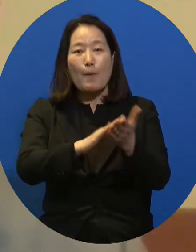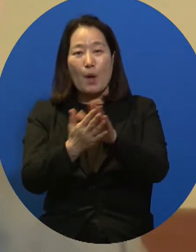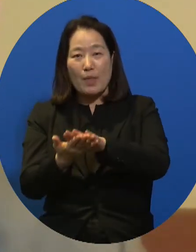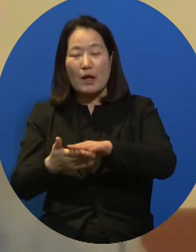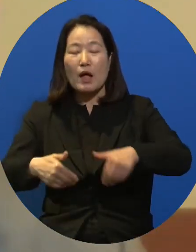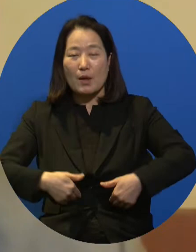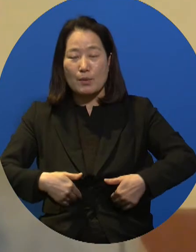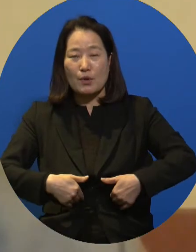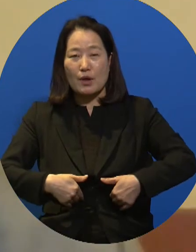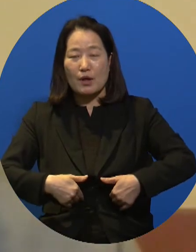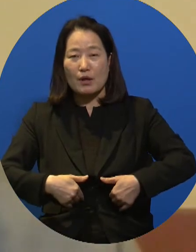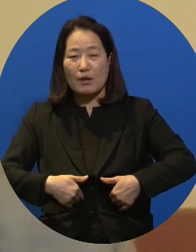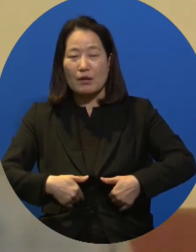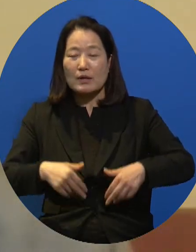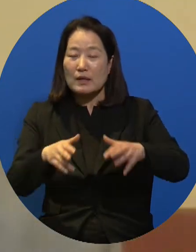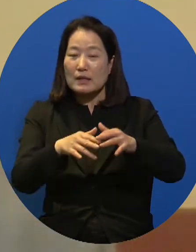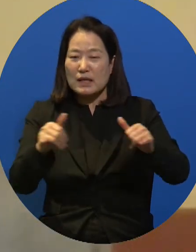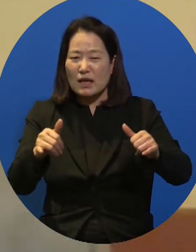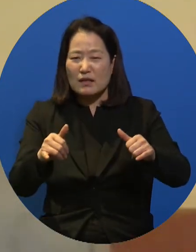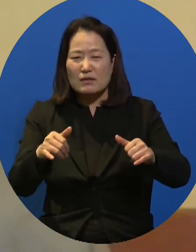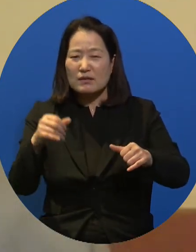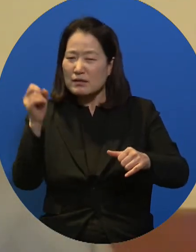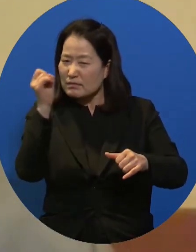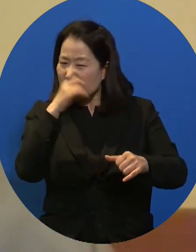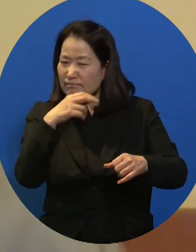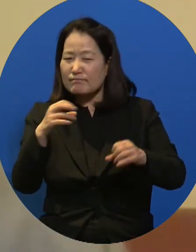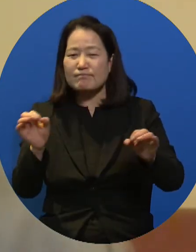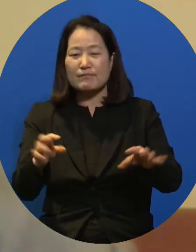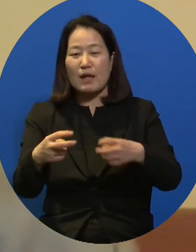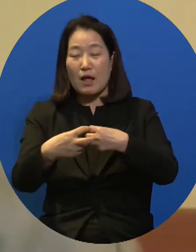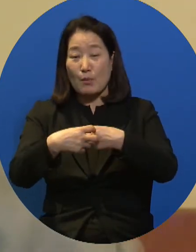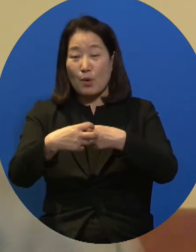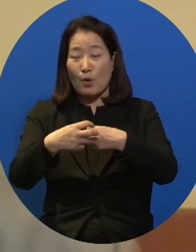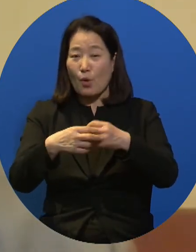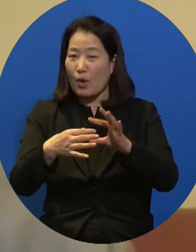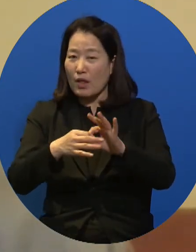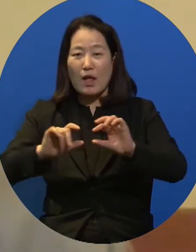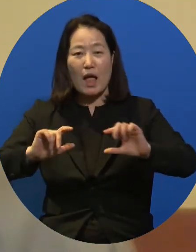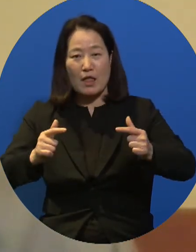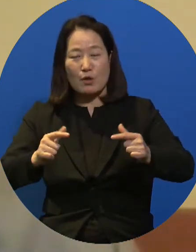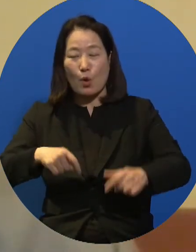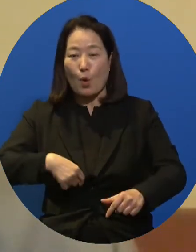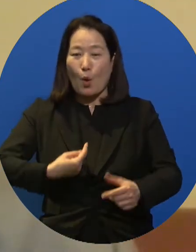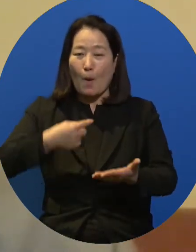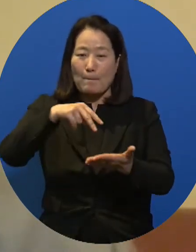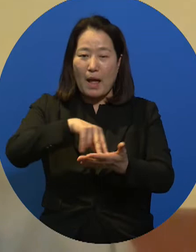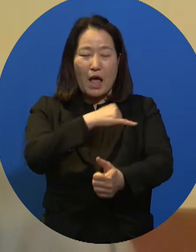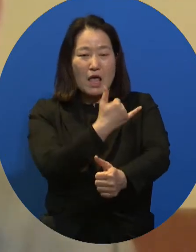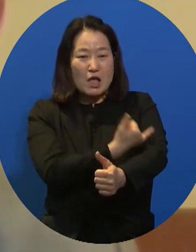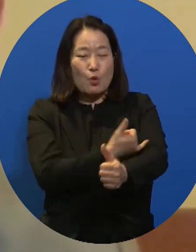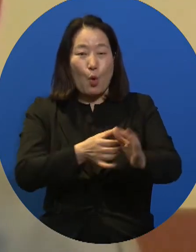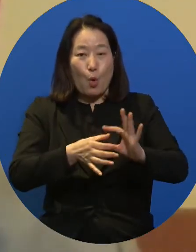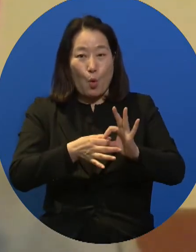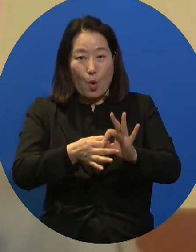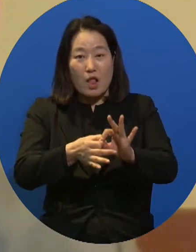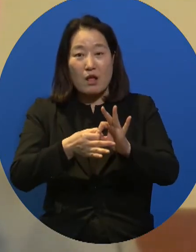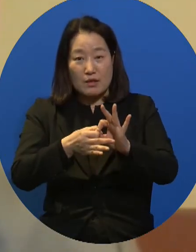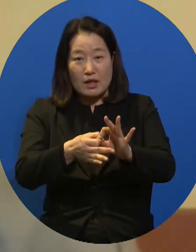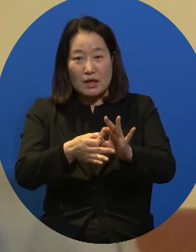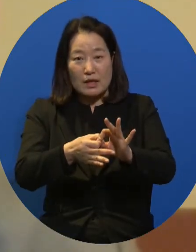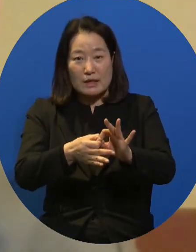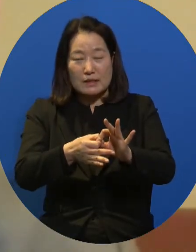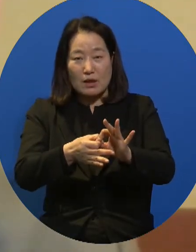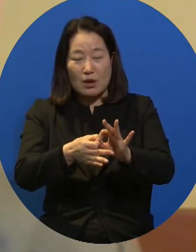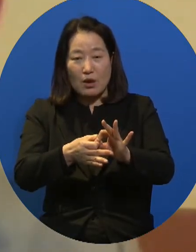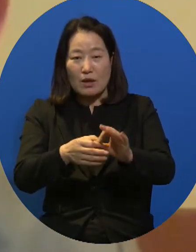측면에서 접근하는 것이 아니라 존엄성과 독립적인 생활 그리고 인권과 관련된 관점에서 접근하게